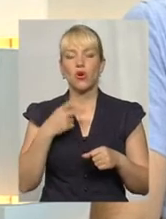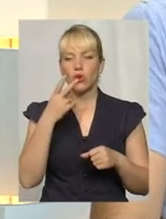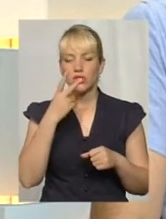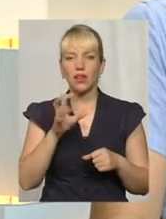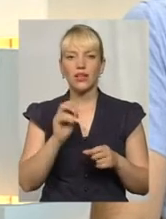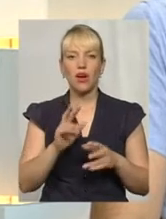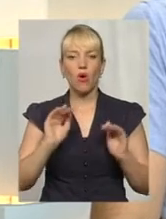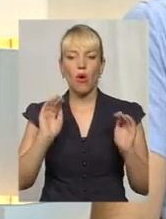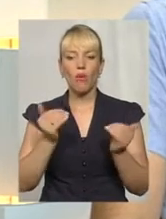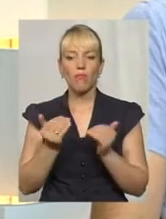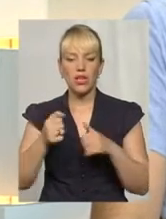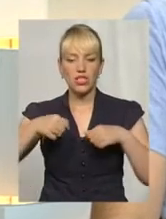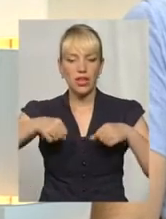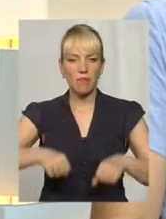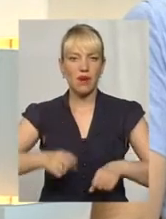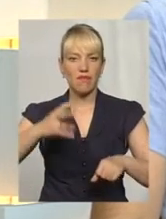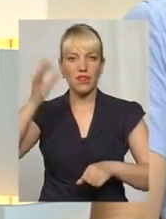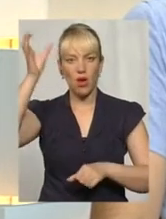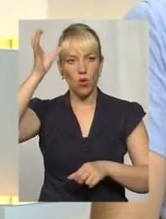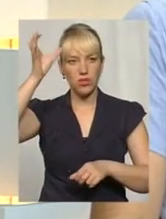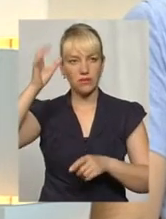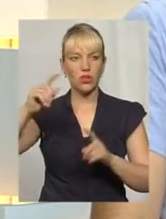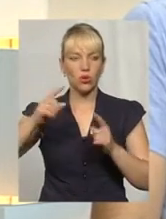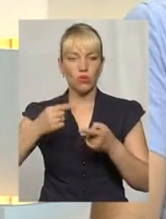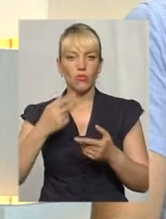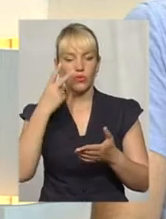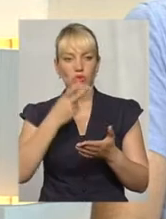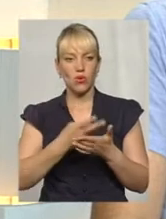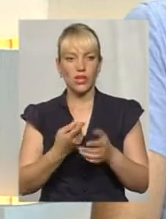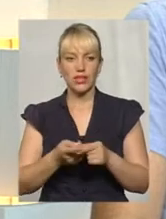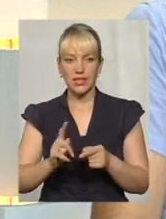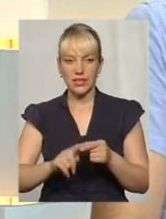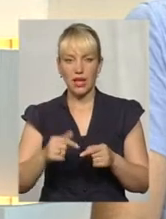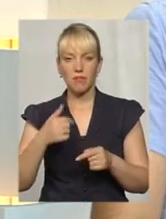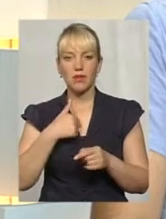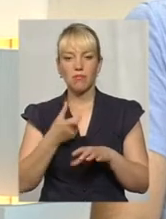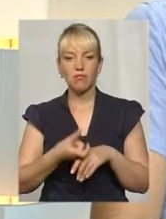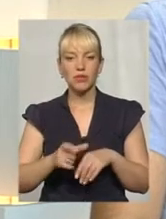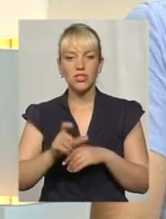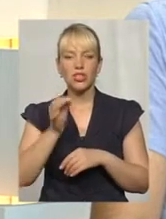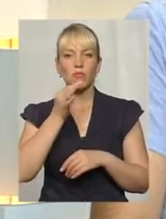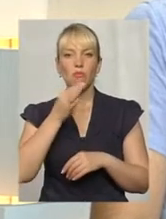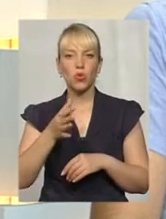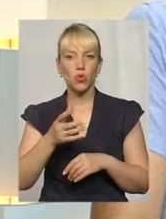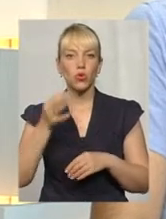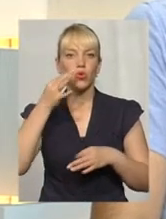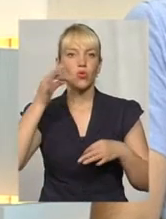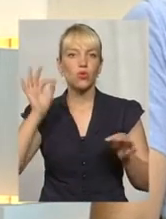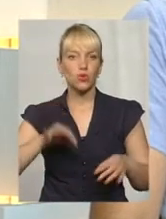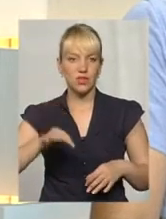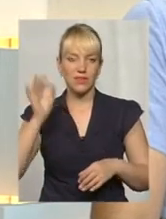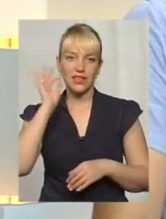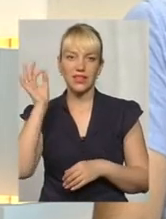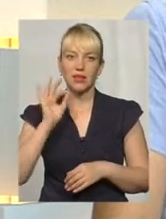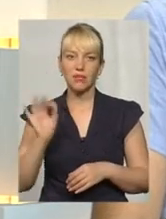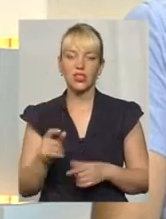Тому з огляду на це мені все-таки більше імпонує досвід Німеччини,